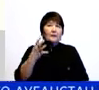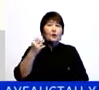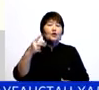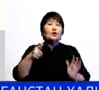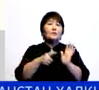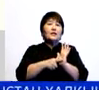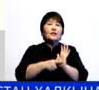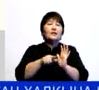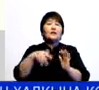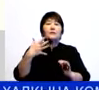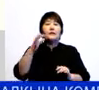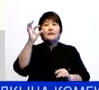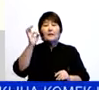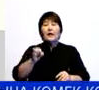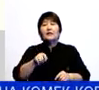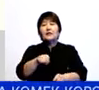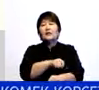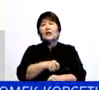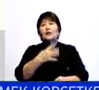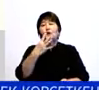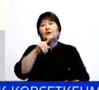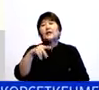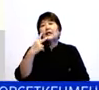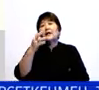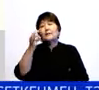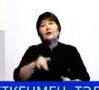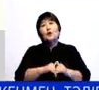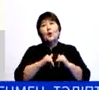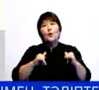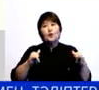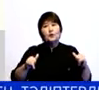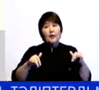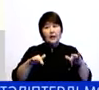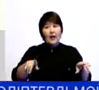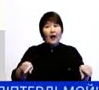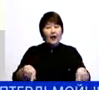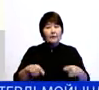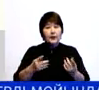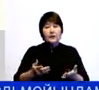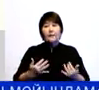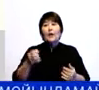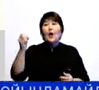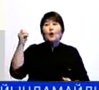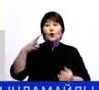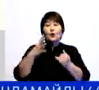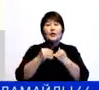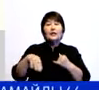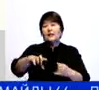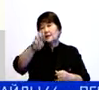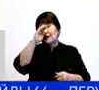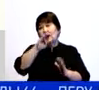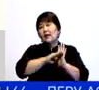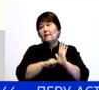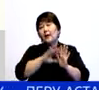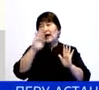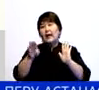527,5 шаршы метрді құрады, немесе 4,2% өсу динамикасы қалыптасты. Нұрлы жер мемлекеттік бағдарламасы